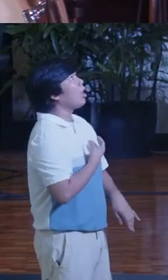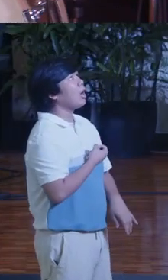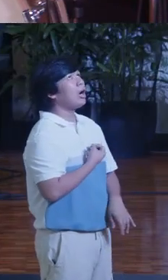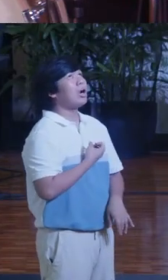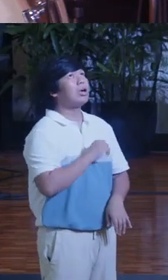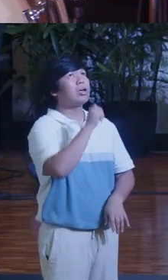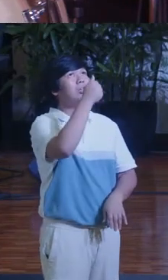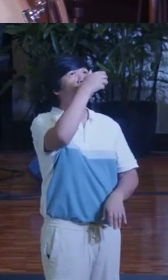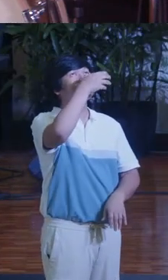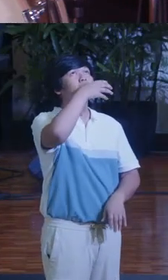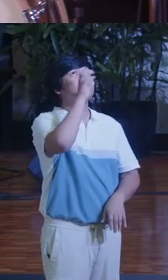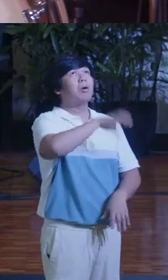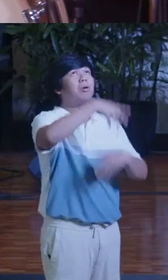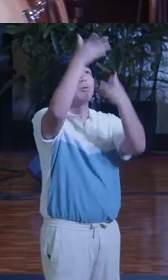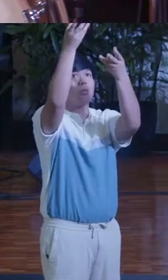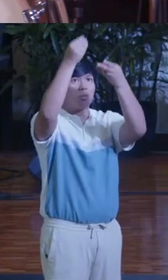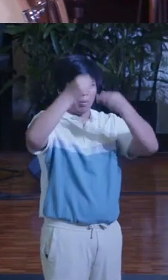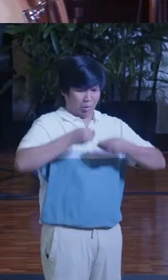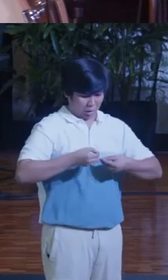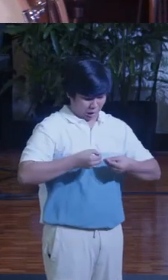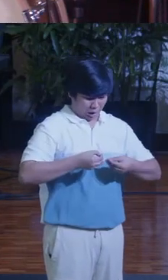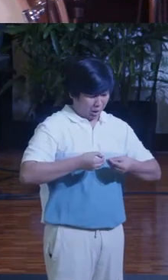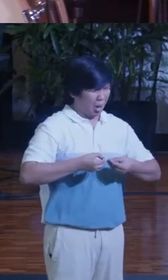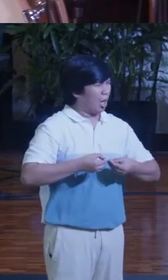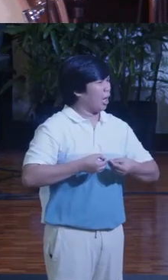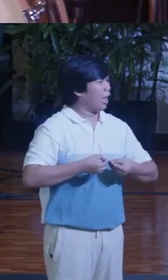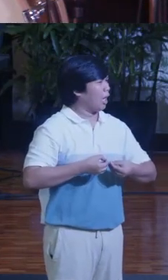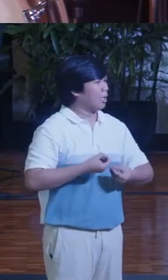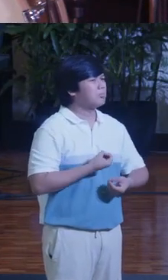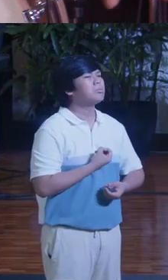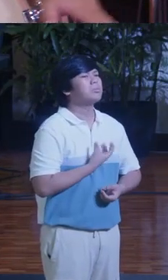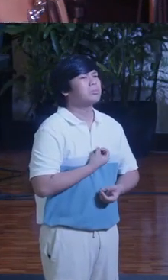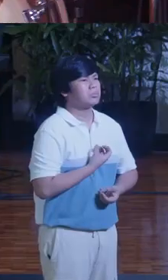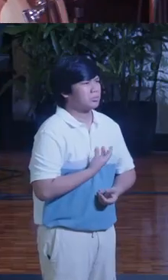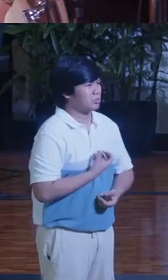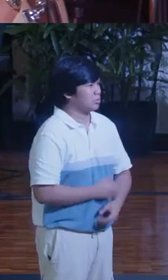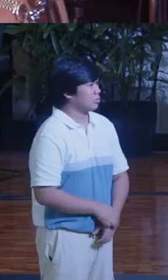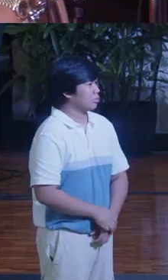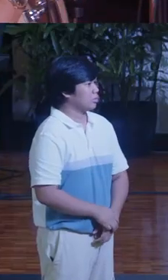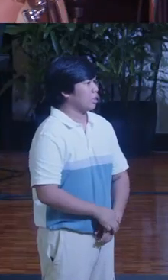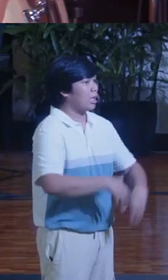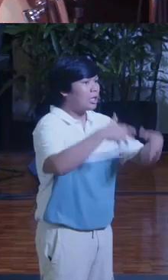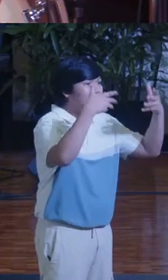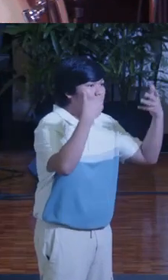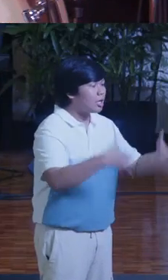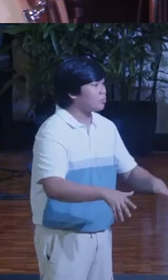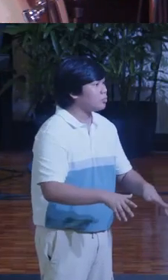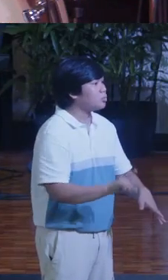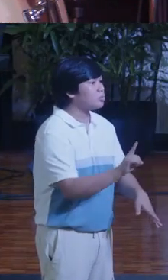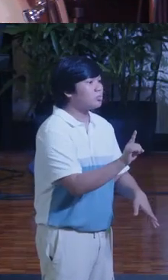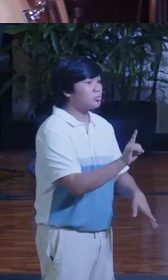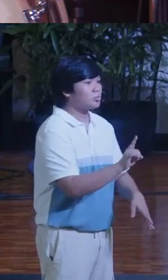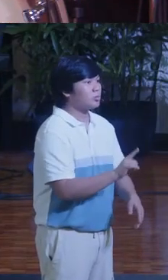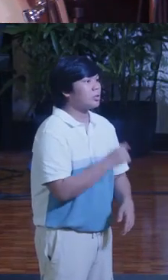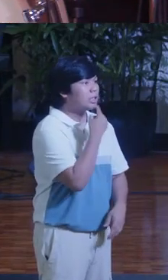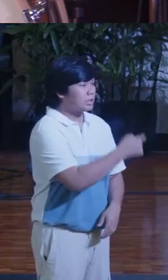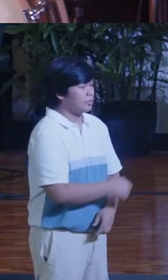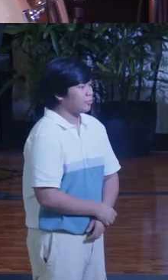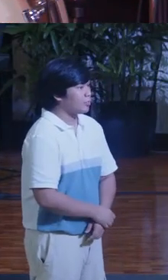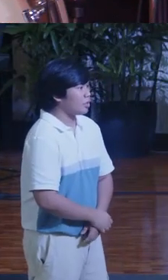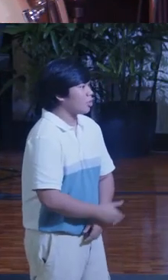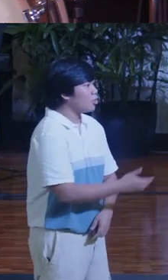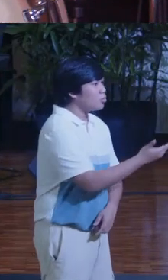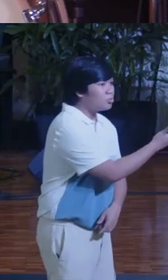Pagdala ng law kay Moses, no? Pagkatapos niya describe niyon, sabi sa Hebrews 12:22, but you have come to